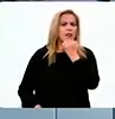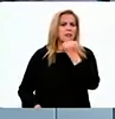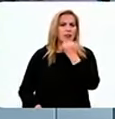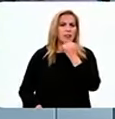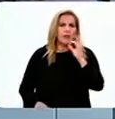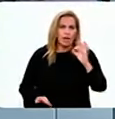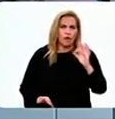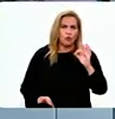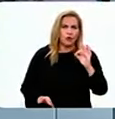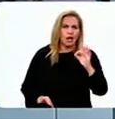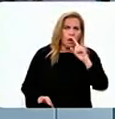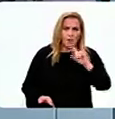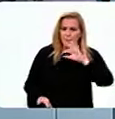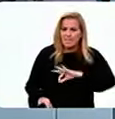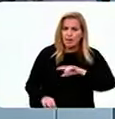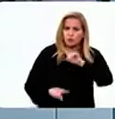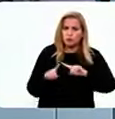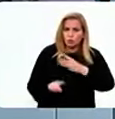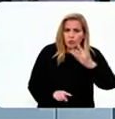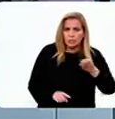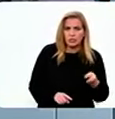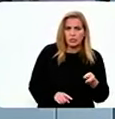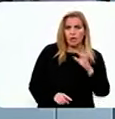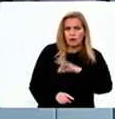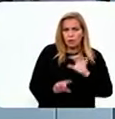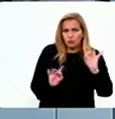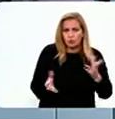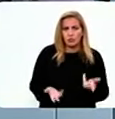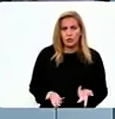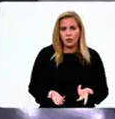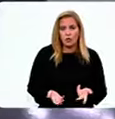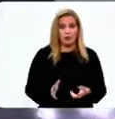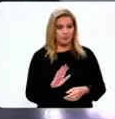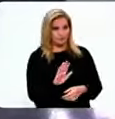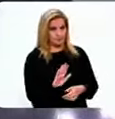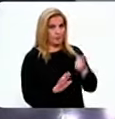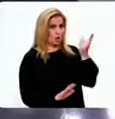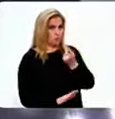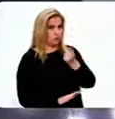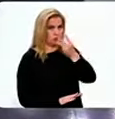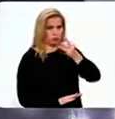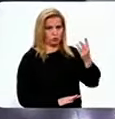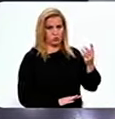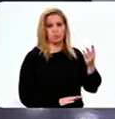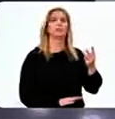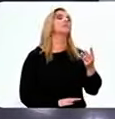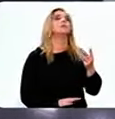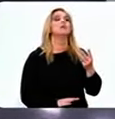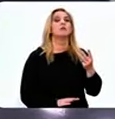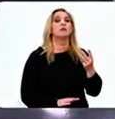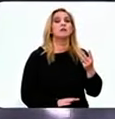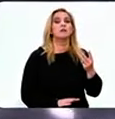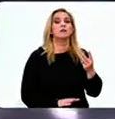να το καρποθεί. Το καρπόθηκε. Ναι. Πάντως, για να μην λέμε πολλά, συγγνώμη, το ποσοστό που πήρε ο ΣΥΡΙΖΑ, το χειρότερο που έχει πάρει στην ιστορία του,